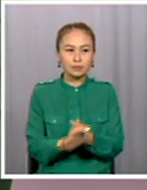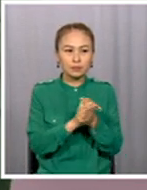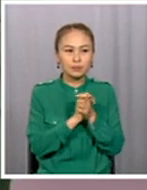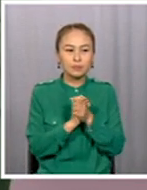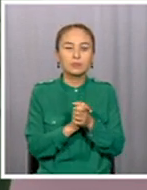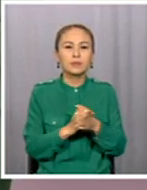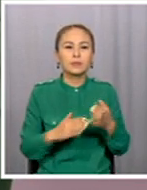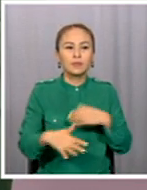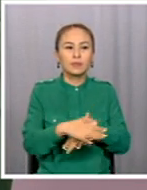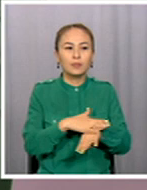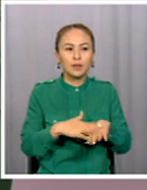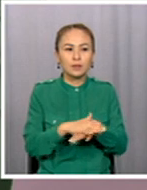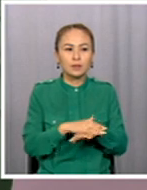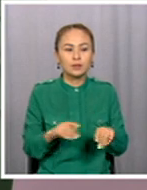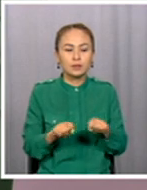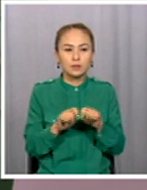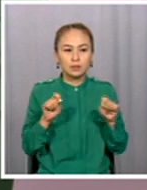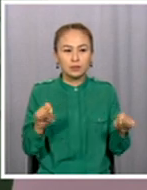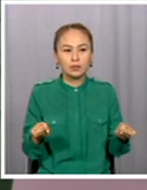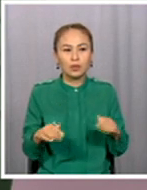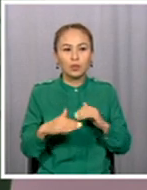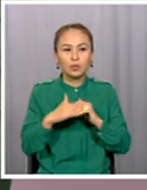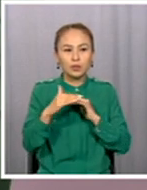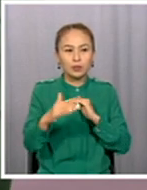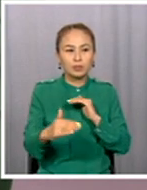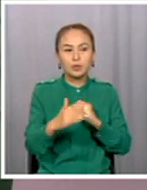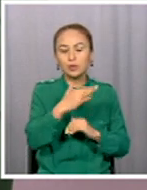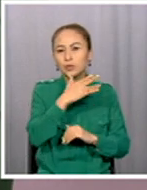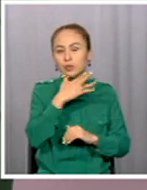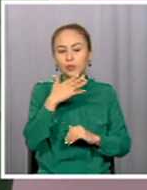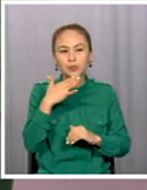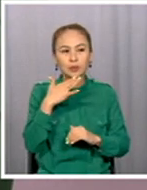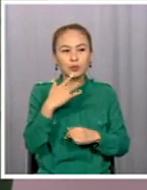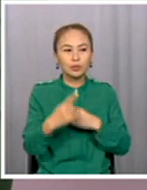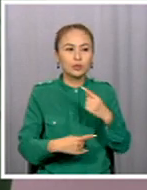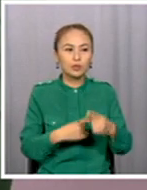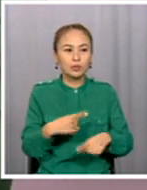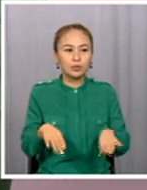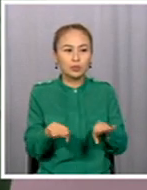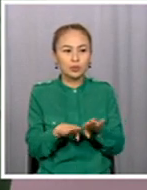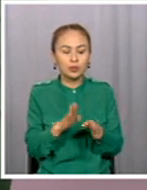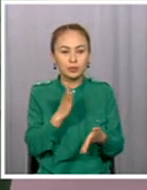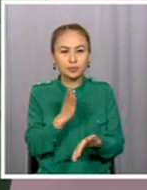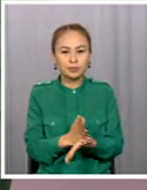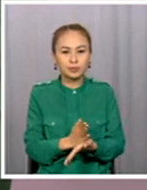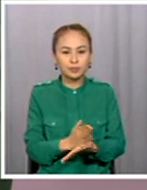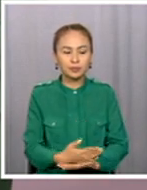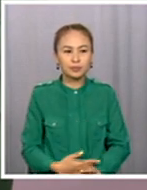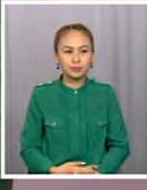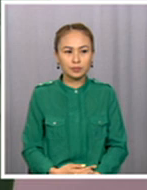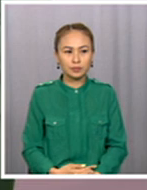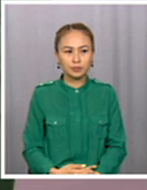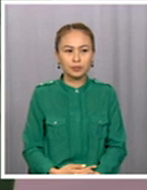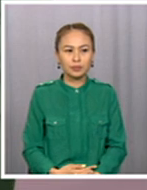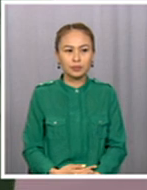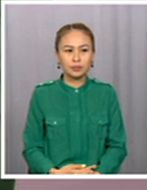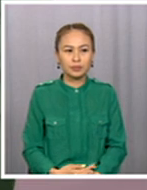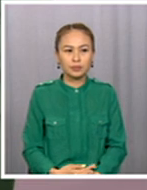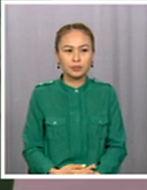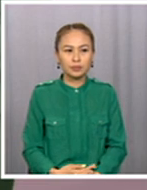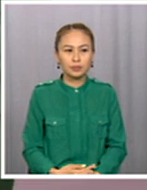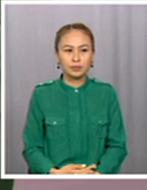Татулық бейбіт елдің кілті. Отанымызда көп деген ұлт өкілі